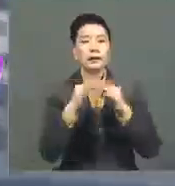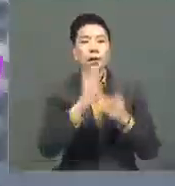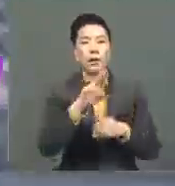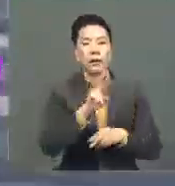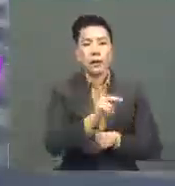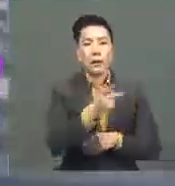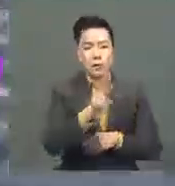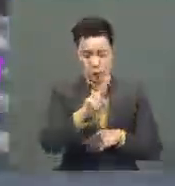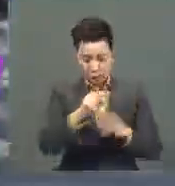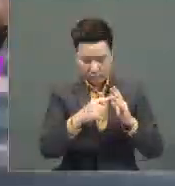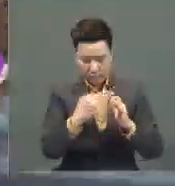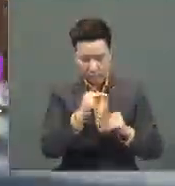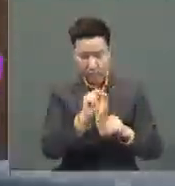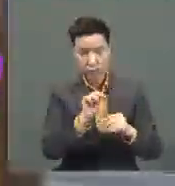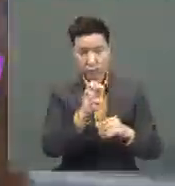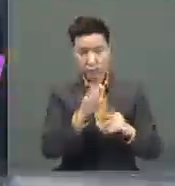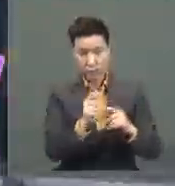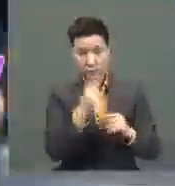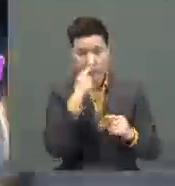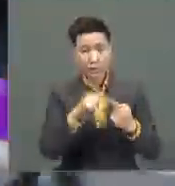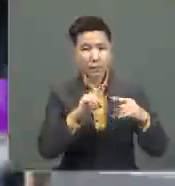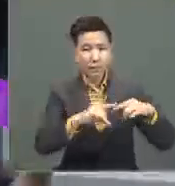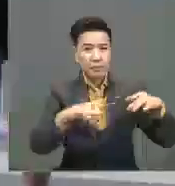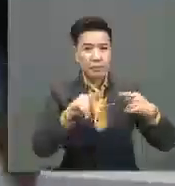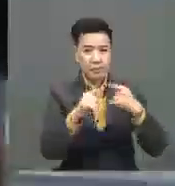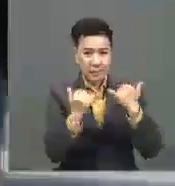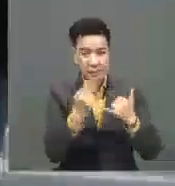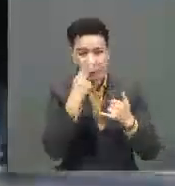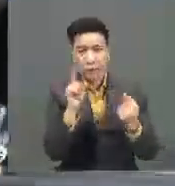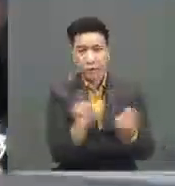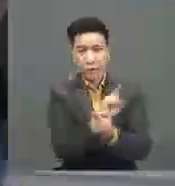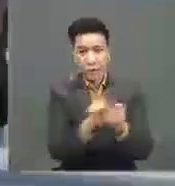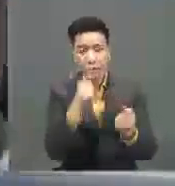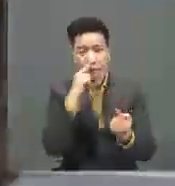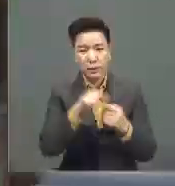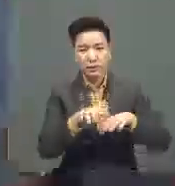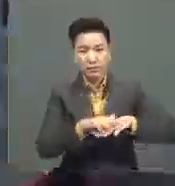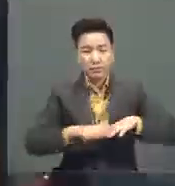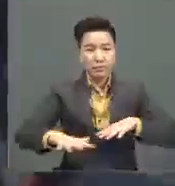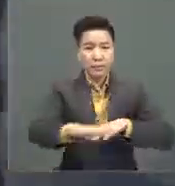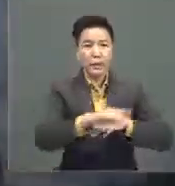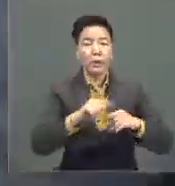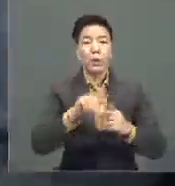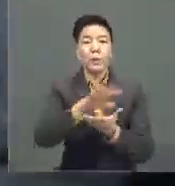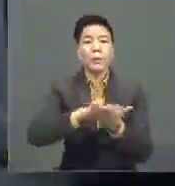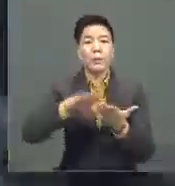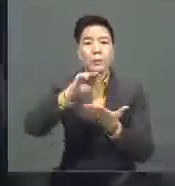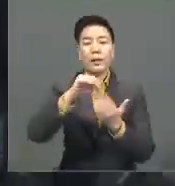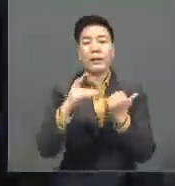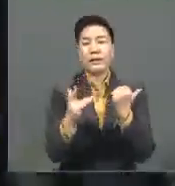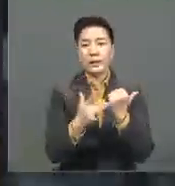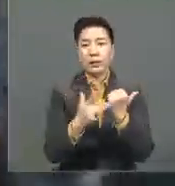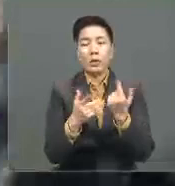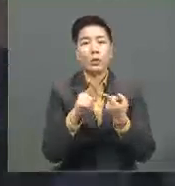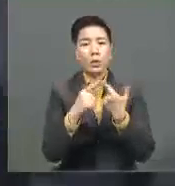ครเหนือก็นัดรวมตัวแสดงจุดยืนต่อความอยุติธรรมที่เกิดขึ้นในสังคมที่ลานเฉลิมพระเกียรติภายในมหาวิทยาลัยเทคโนโล